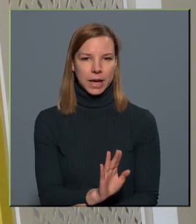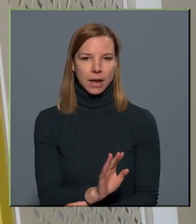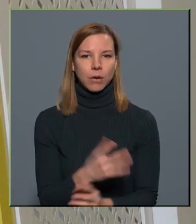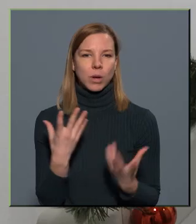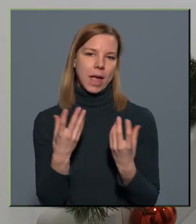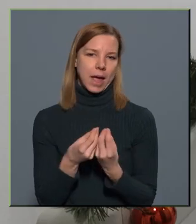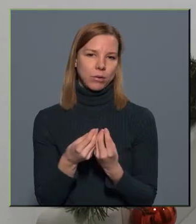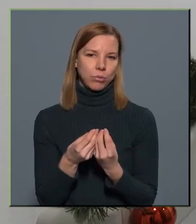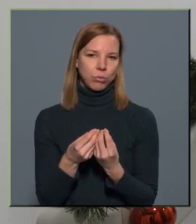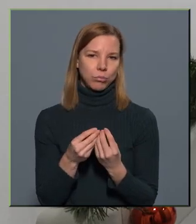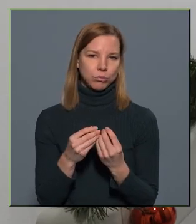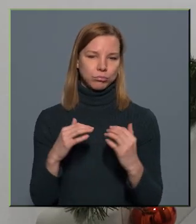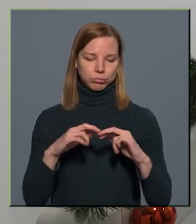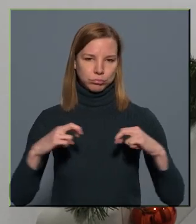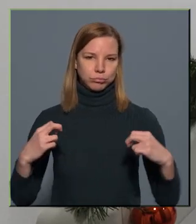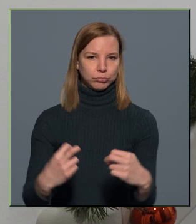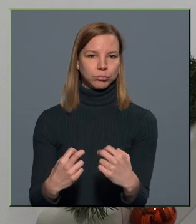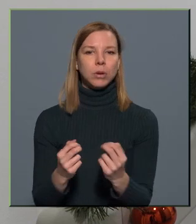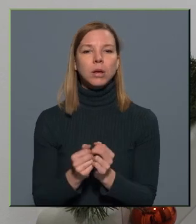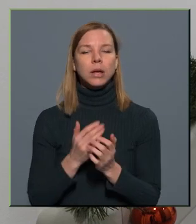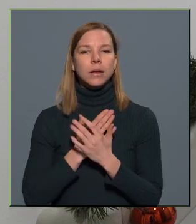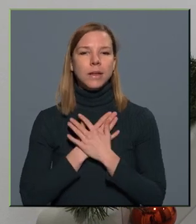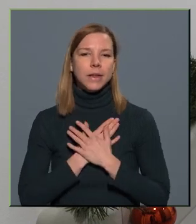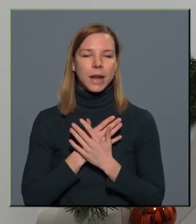legyünk. Együtt legyünk, szeressük